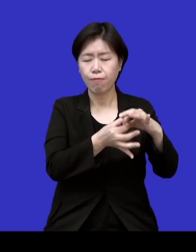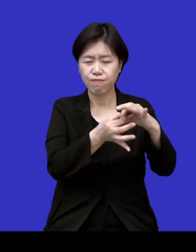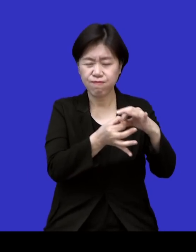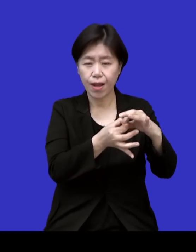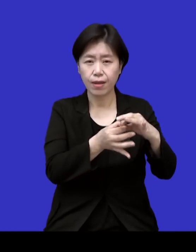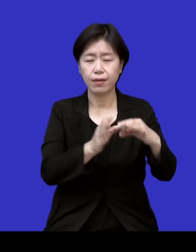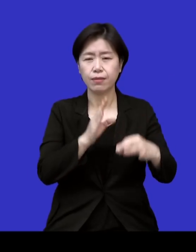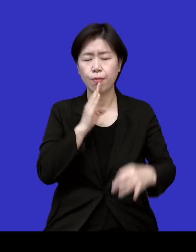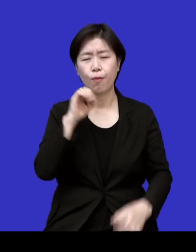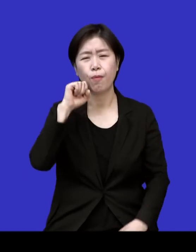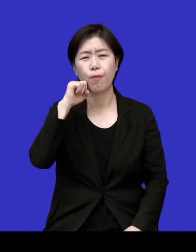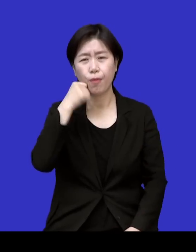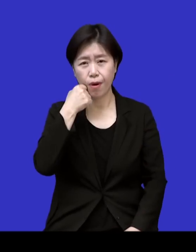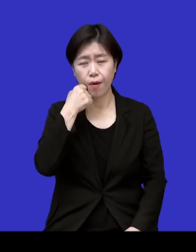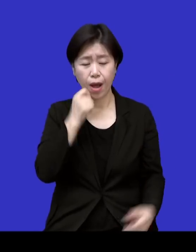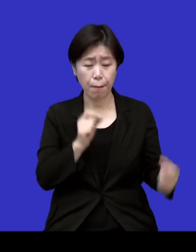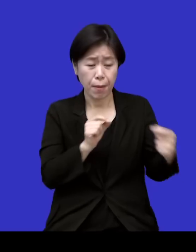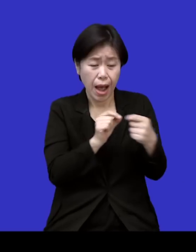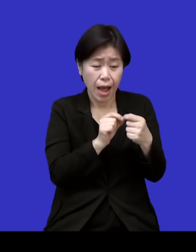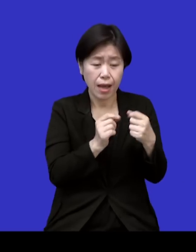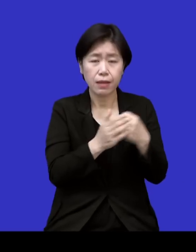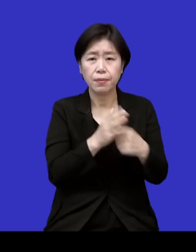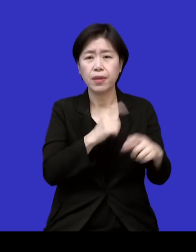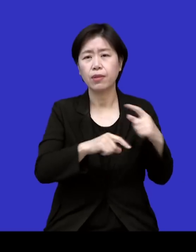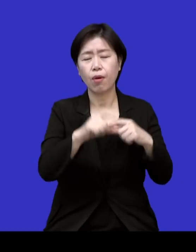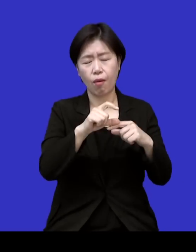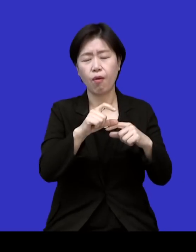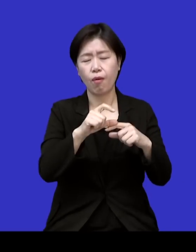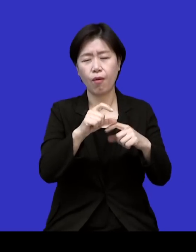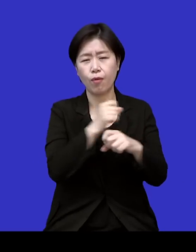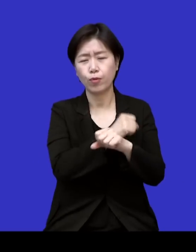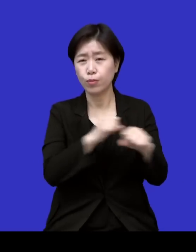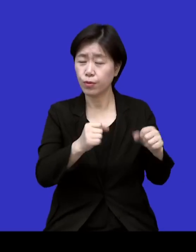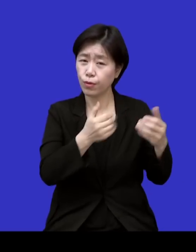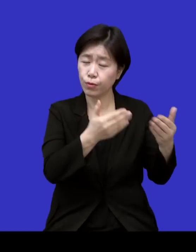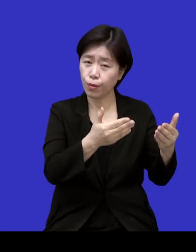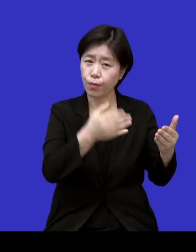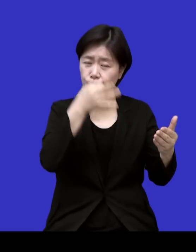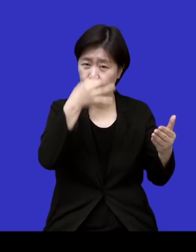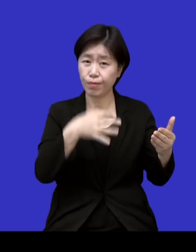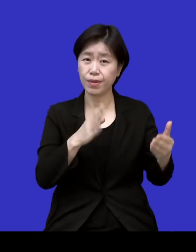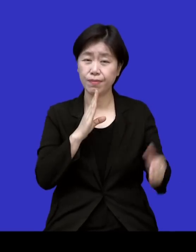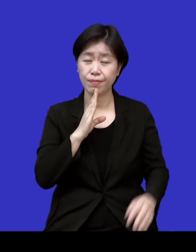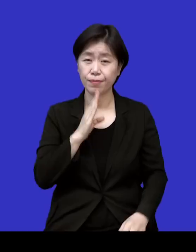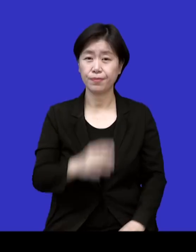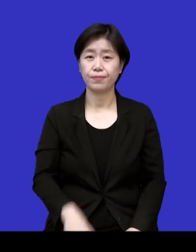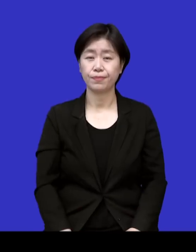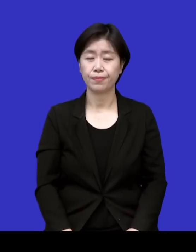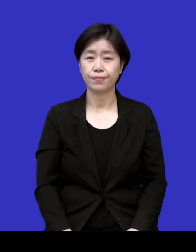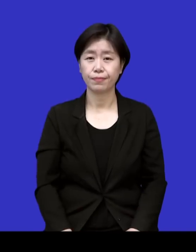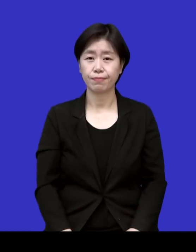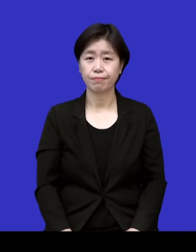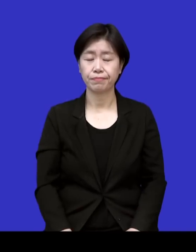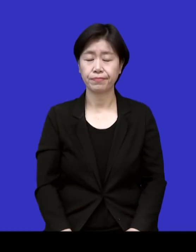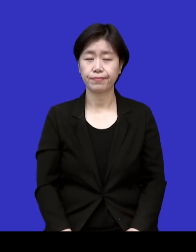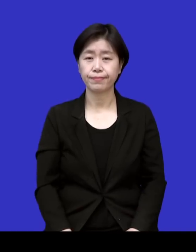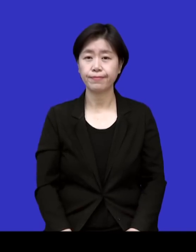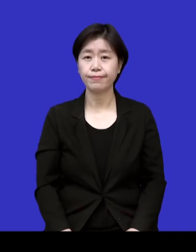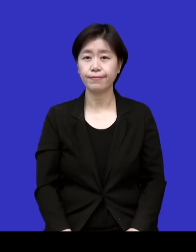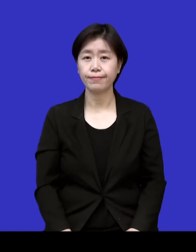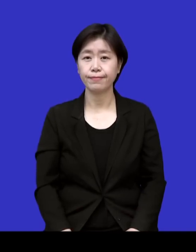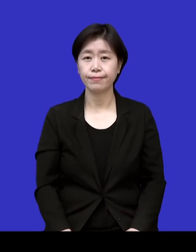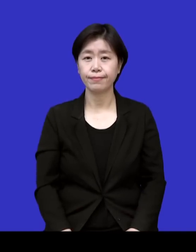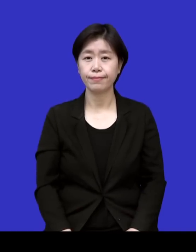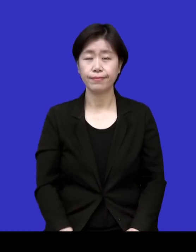더 용서하고 관계가 회복하기가 힘든 맞아. 것 같아요. 네. 엄마는 이제 제가 한번 얘기했어요.